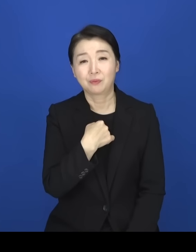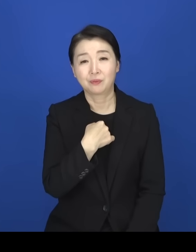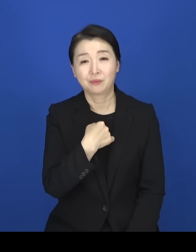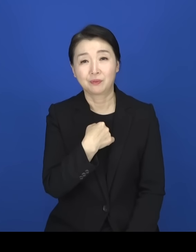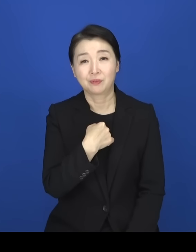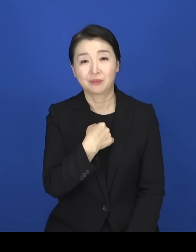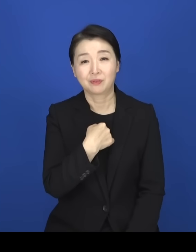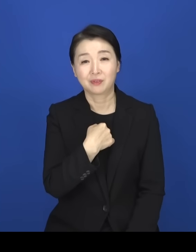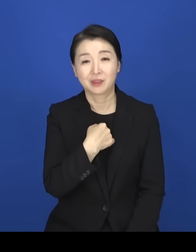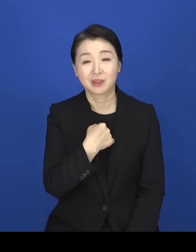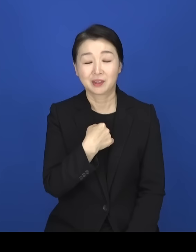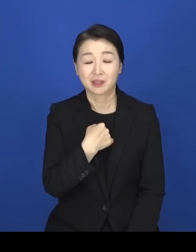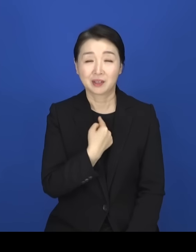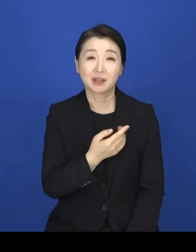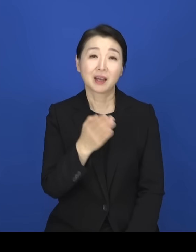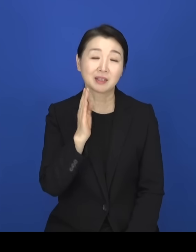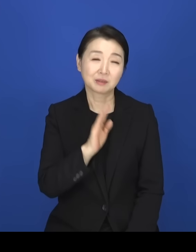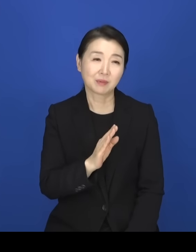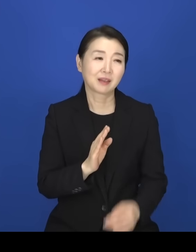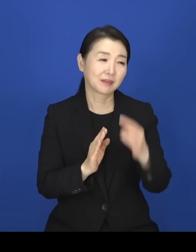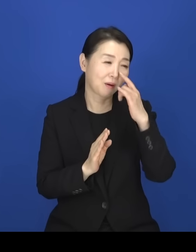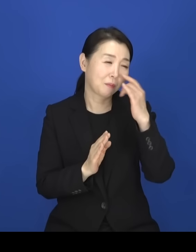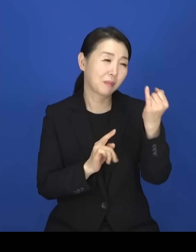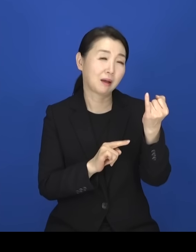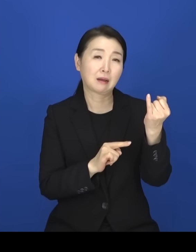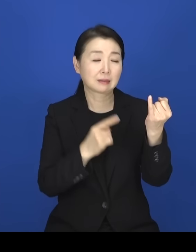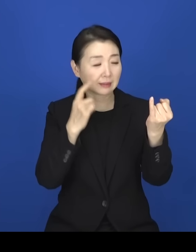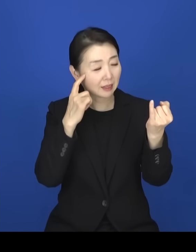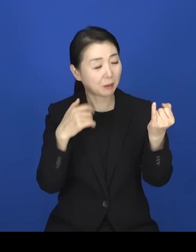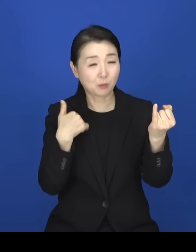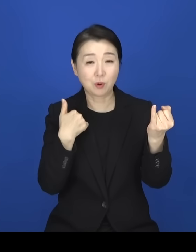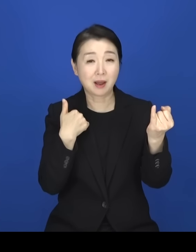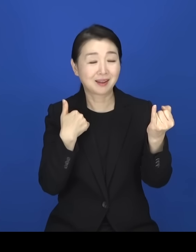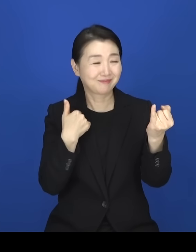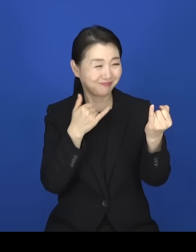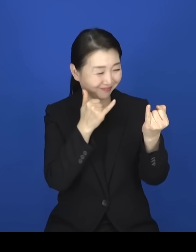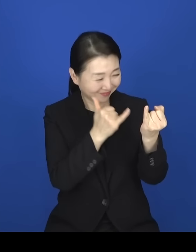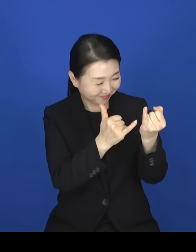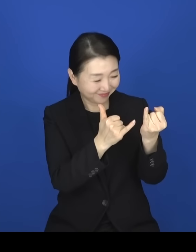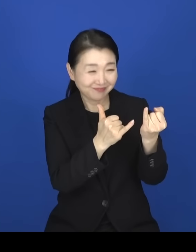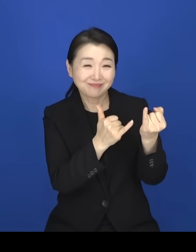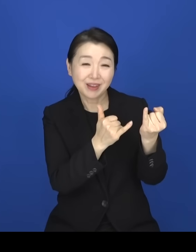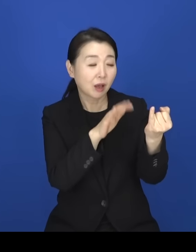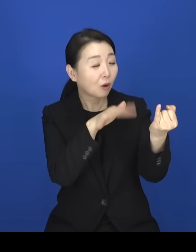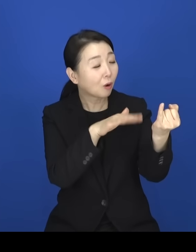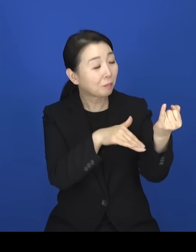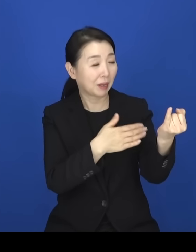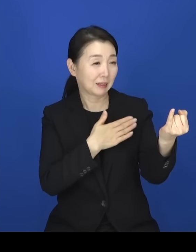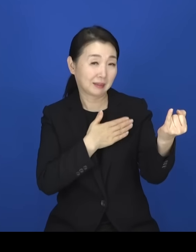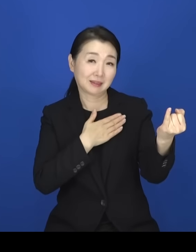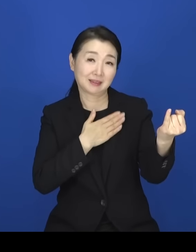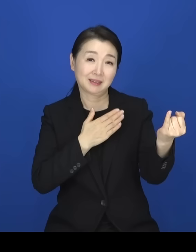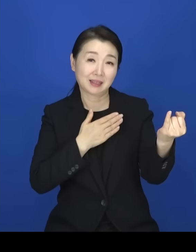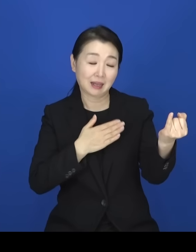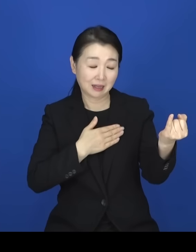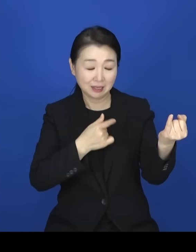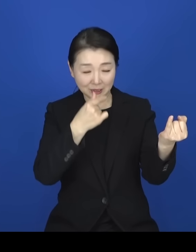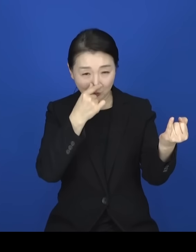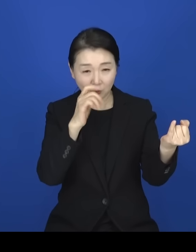제가 하지만 어머니가 어떻게 생각할지 몰라서 어머니한테 전화를 드렸었어요. 예. 엄마 제가 이런 거 이제 할